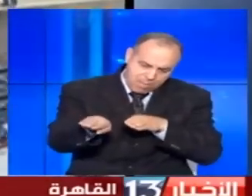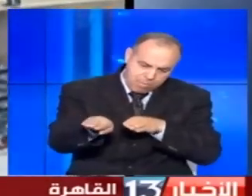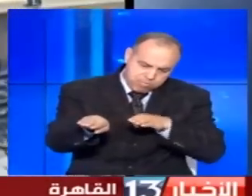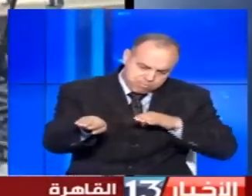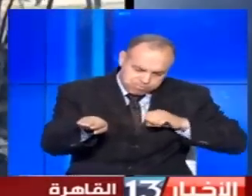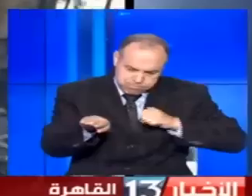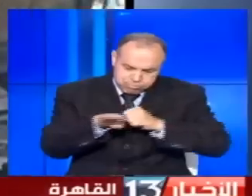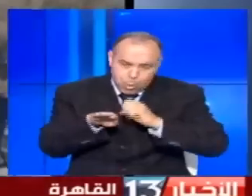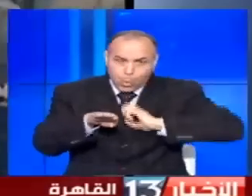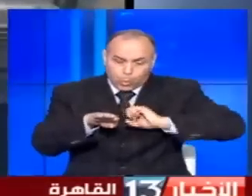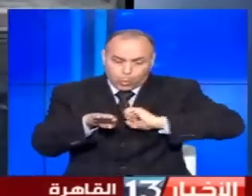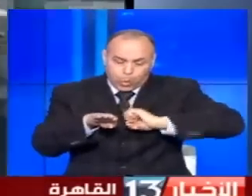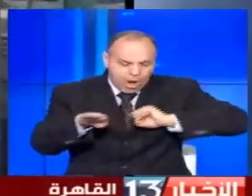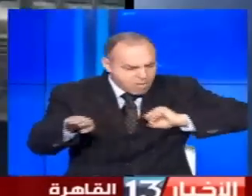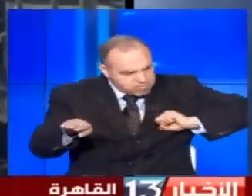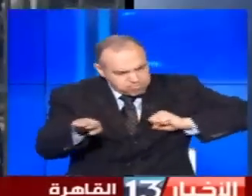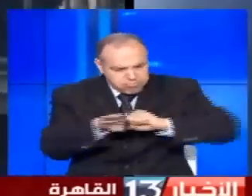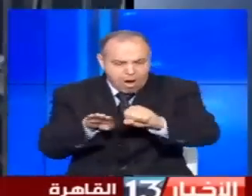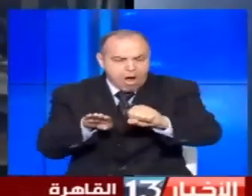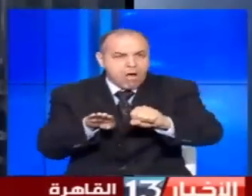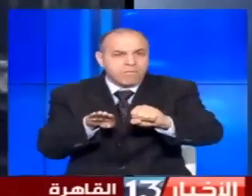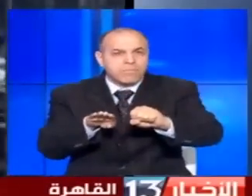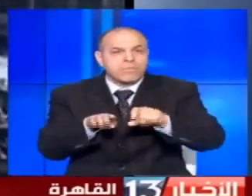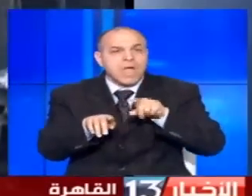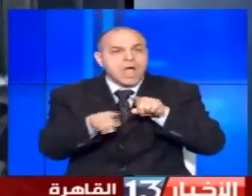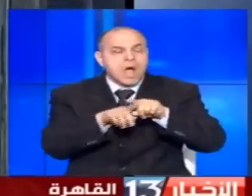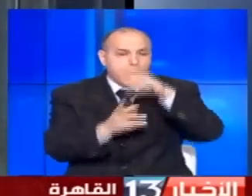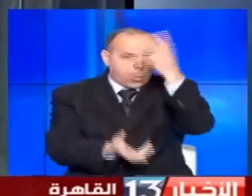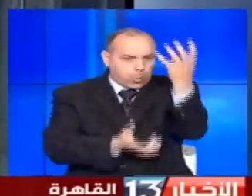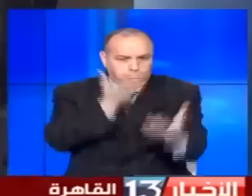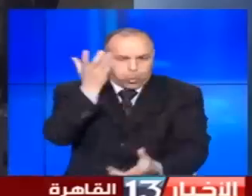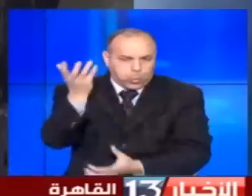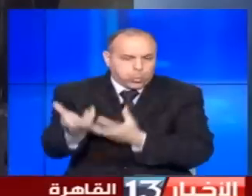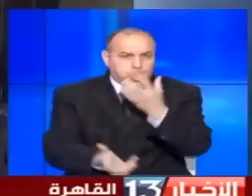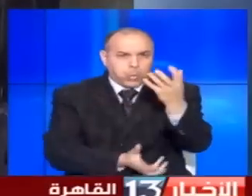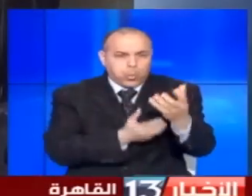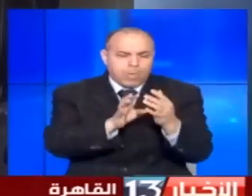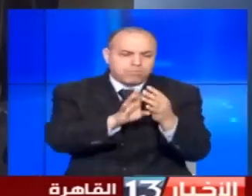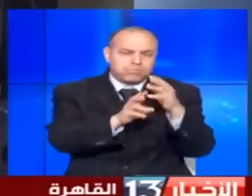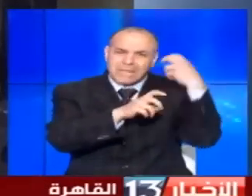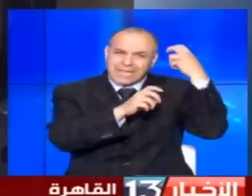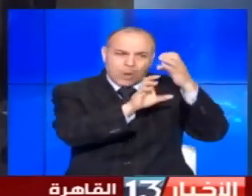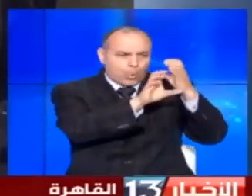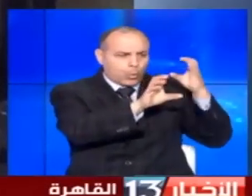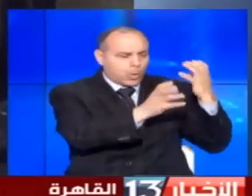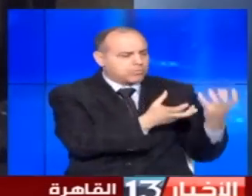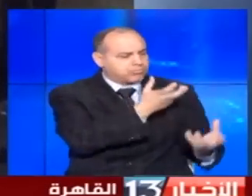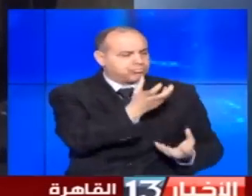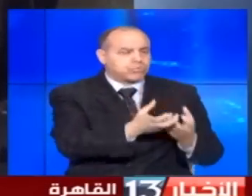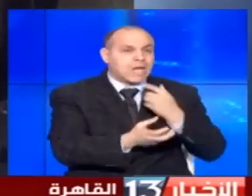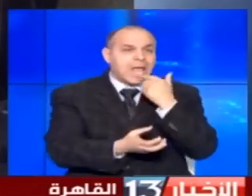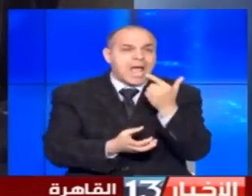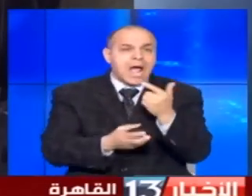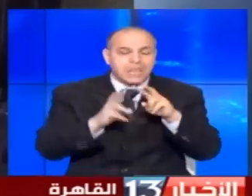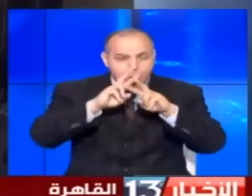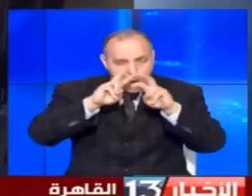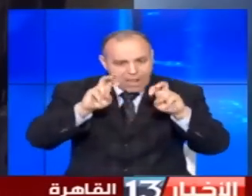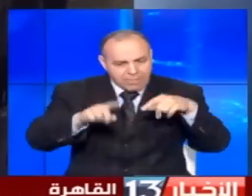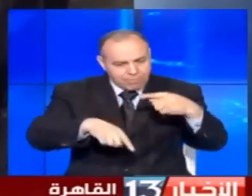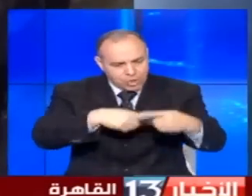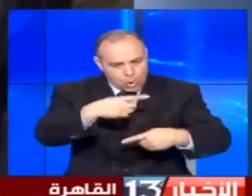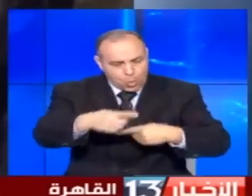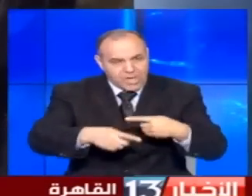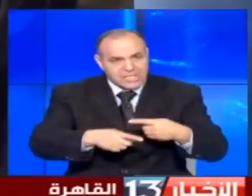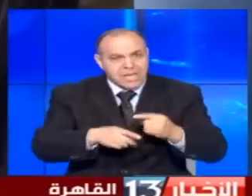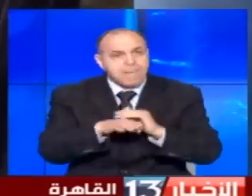متجاوزا سرعته العاديه ما اسفر عن اشتعال النيران في بقيه عربات القطار مؤكده ان التحقيق متواصل